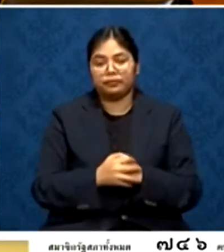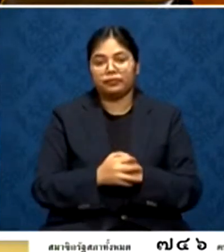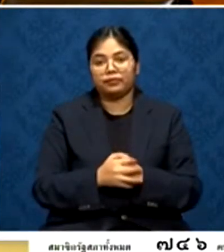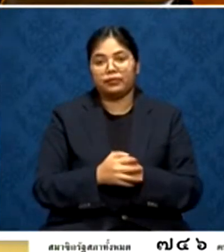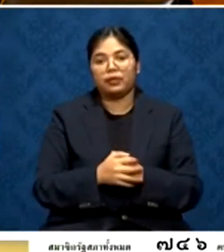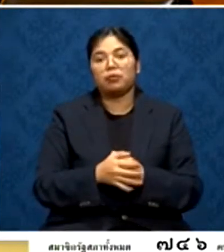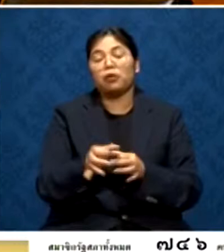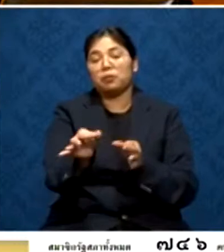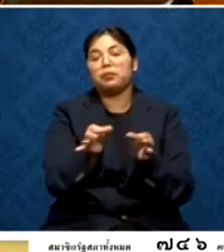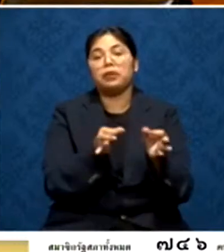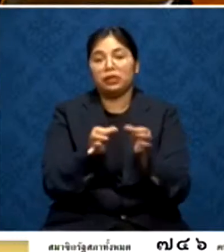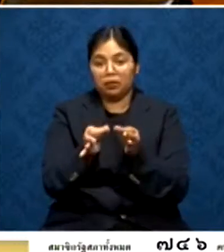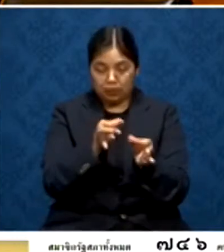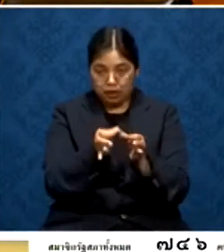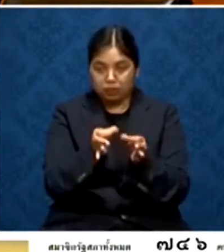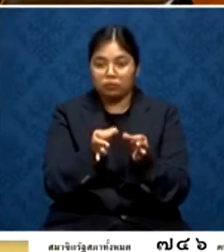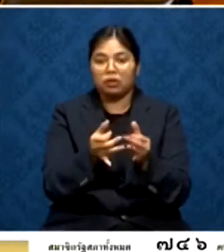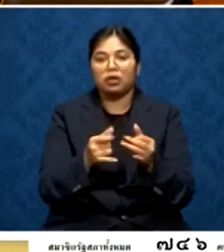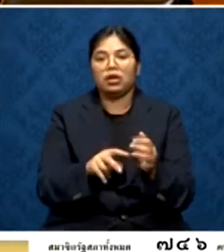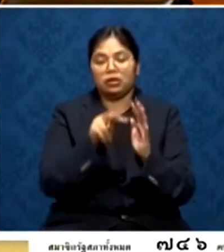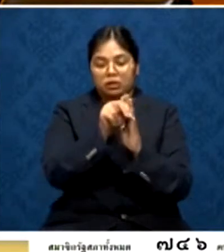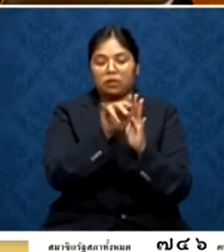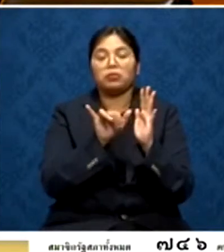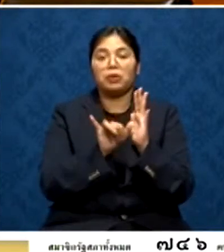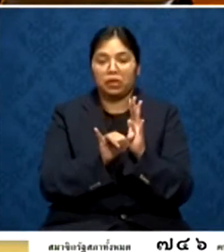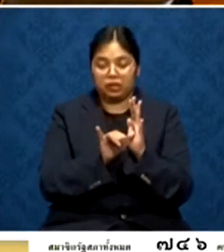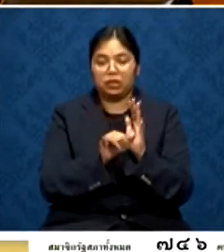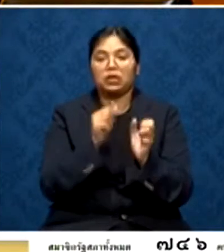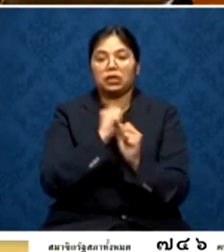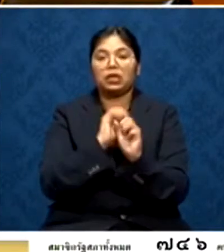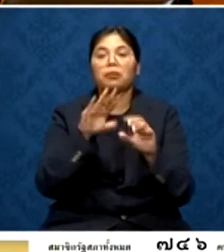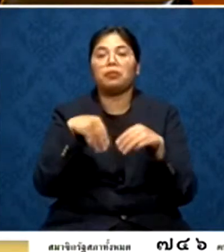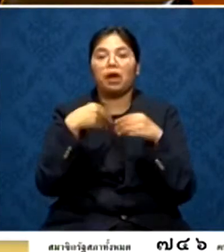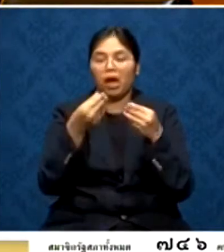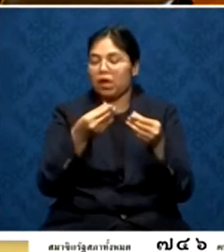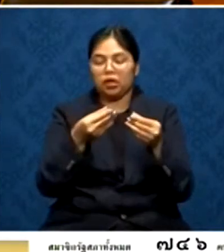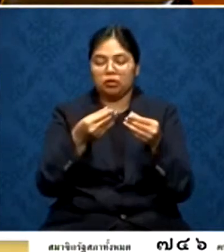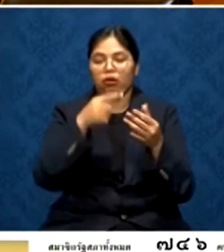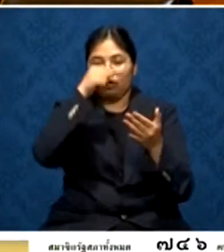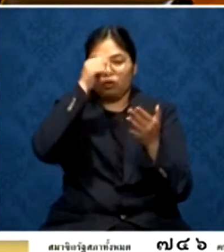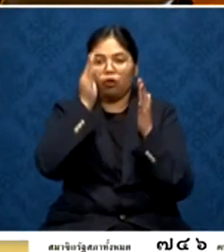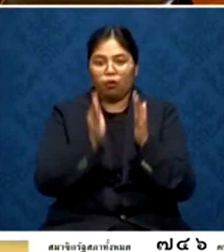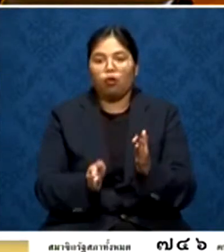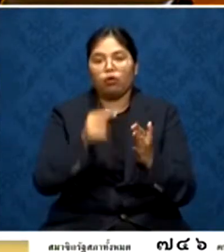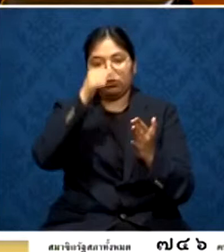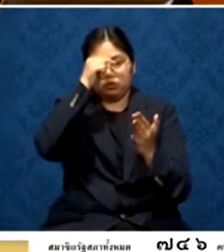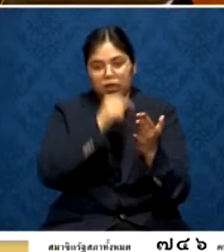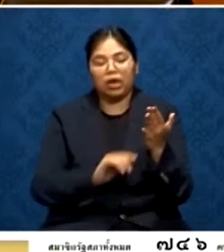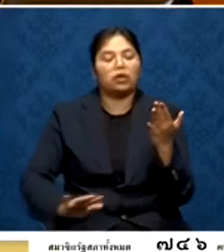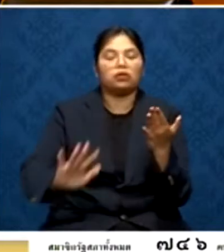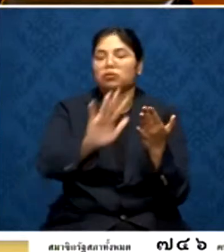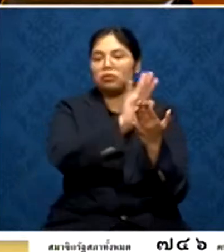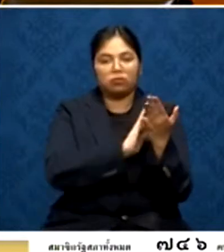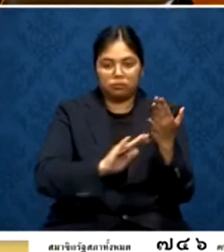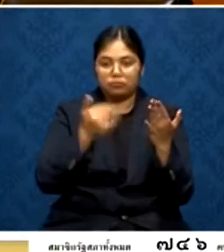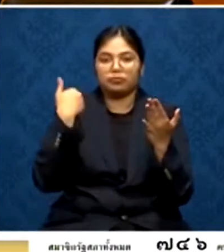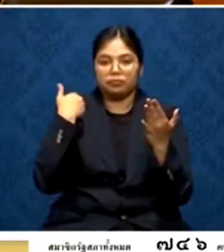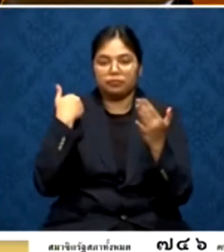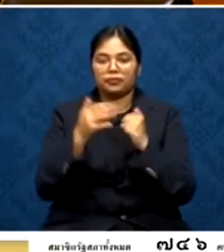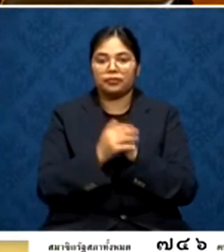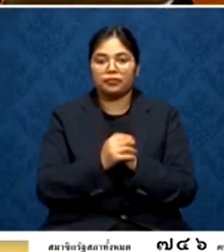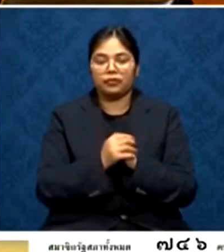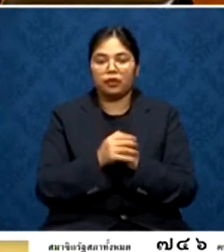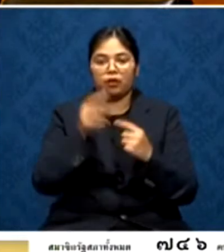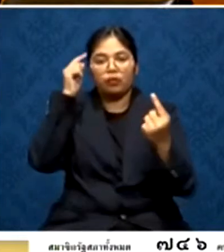ว่านโยบายนี้จะทำเพื่อคนทุกกลุ่มโดยมีเหตุผลว่าวั